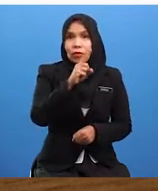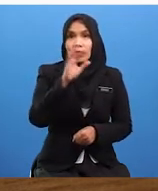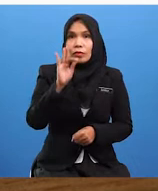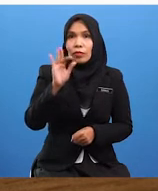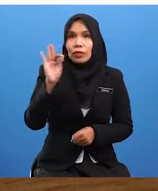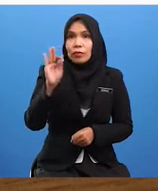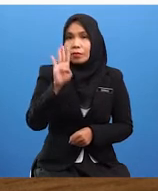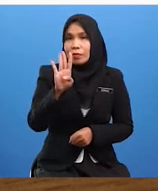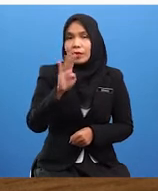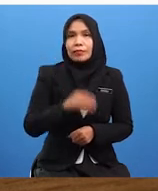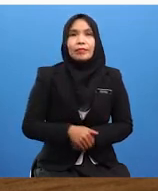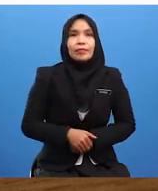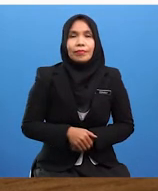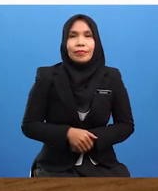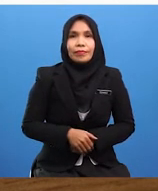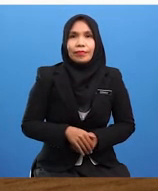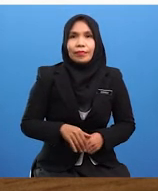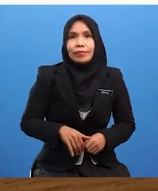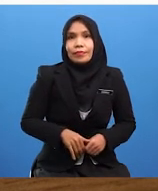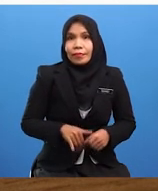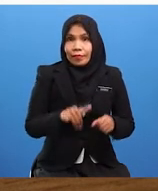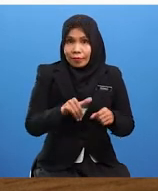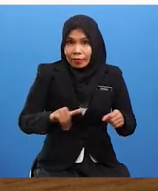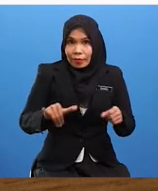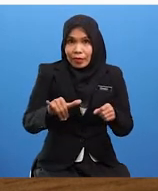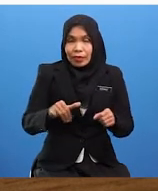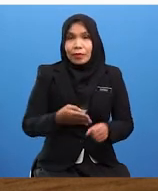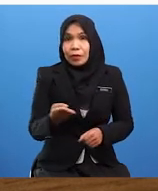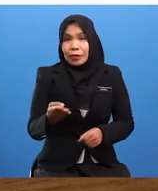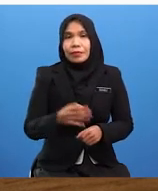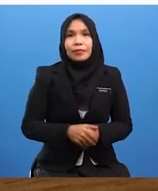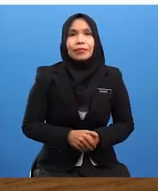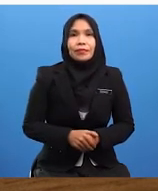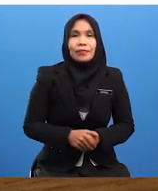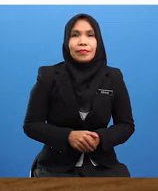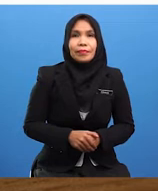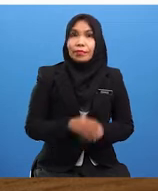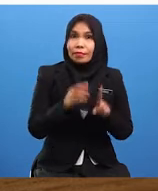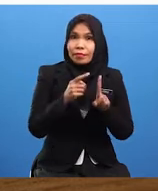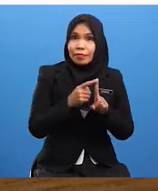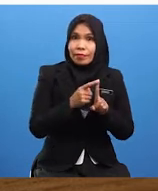1994. Karya seni cetakan Johari Said, Future